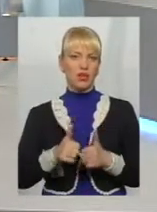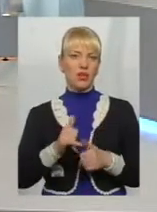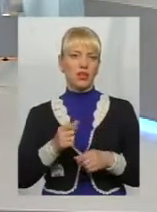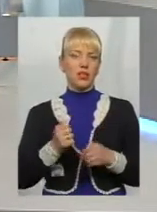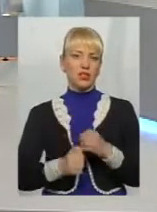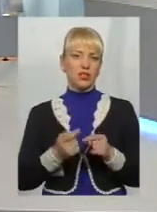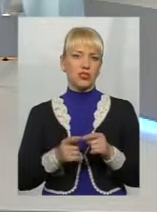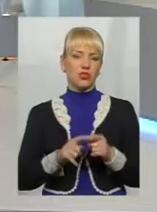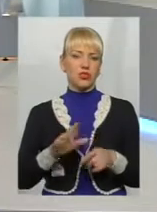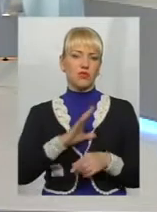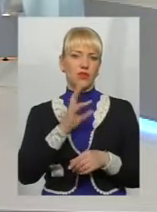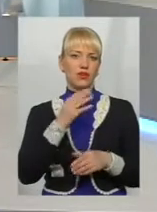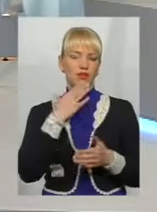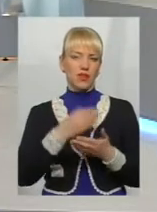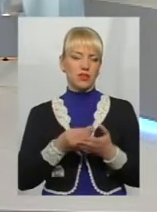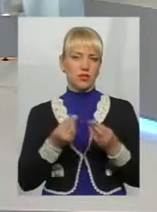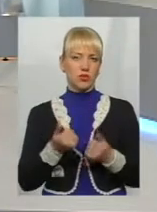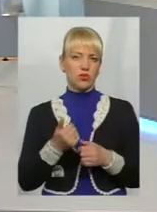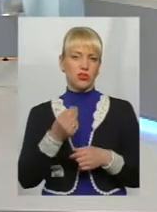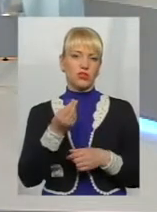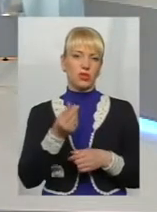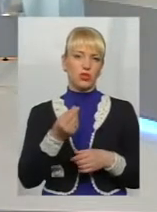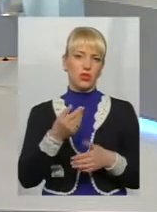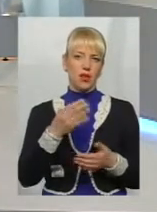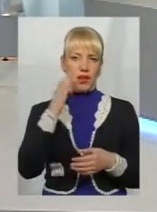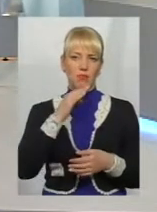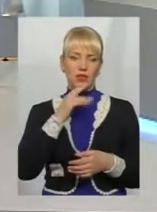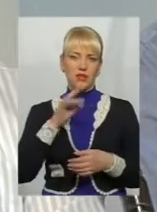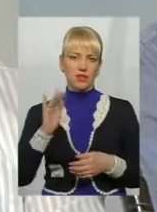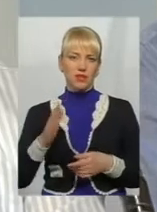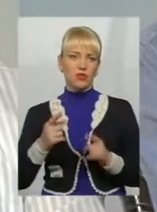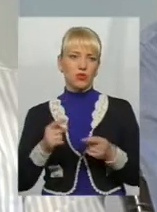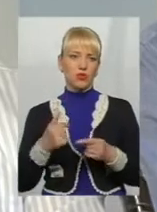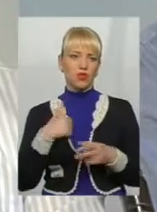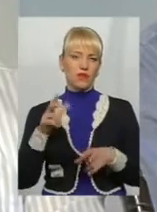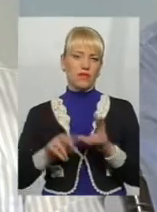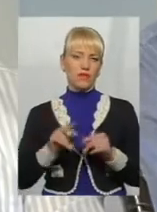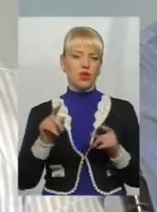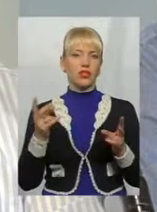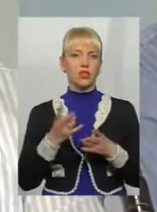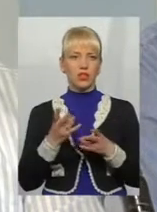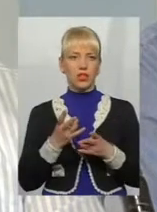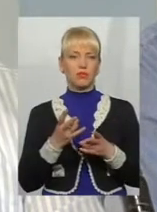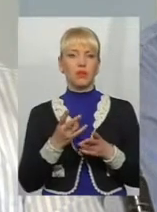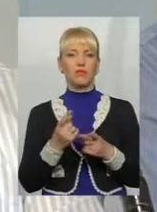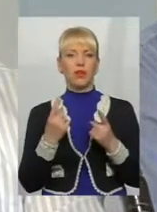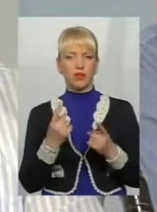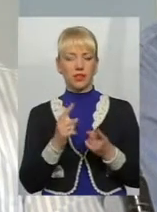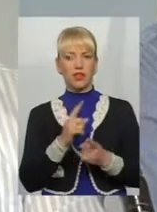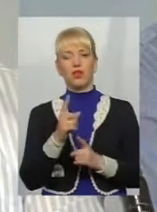це буває за власний кошт, за кошт батьків. Тому я рахую, що потрібно кардинально